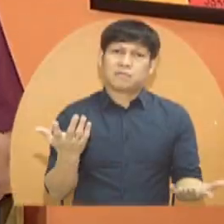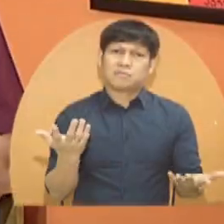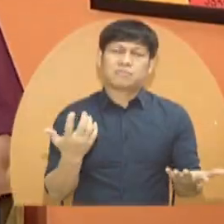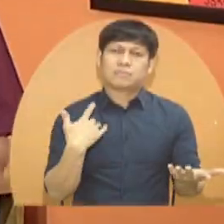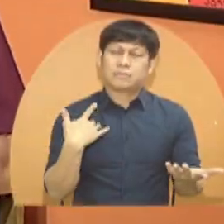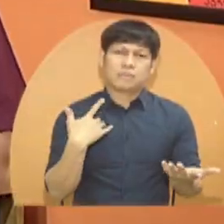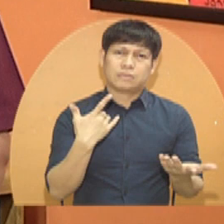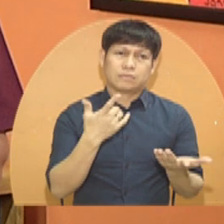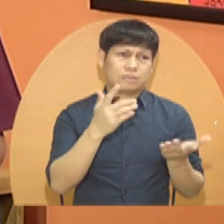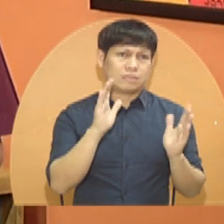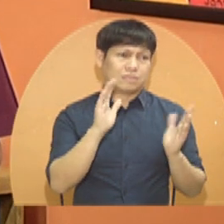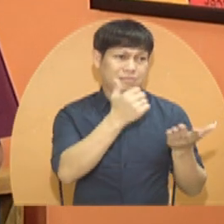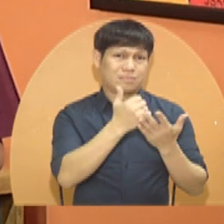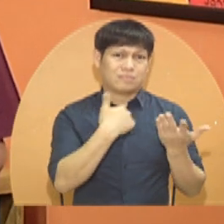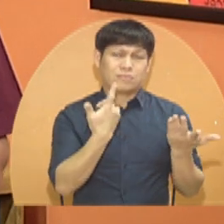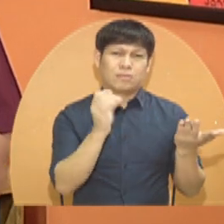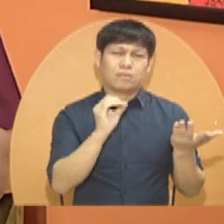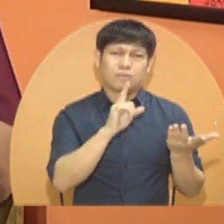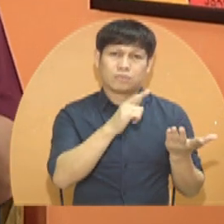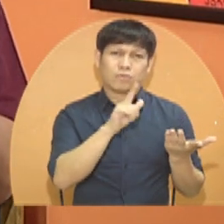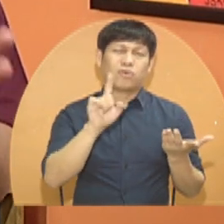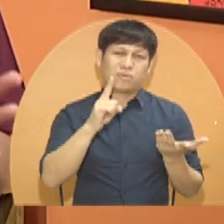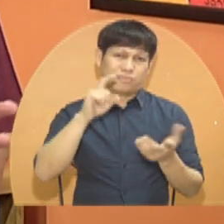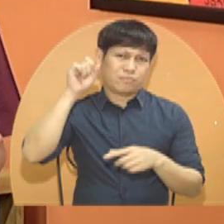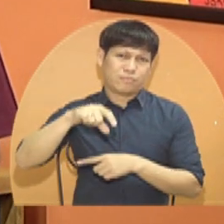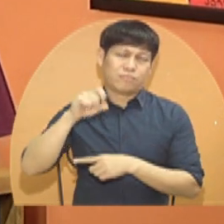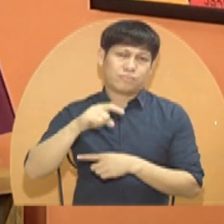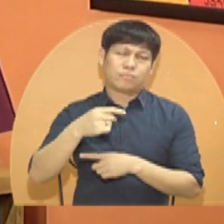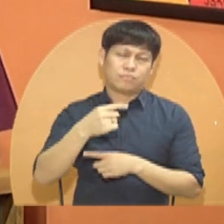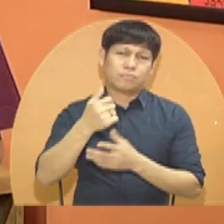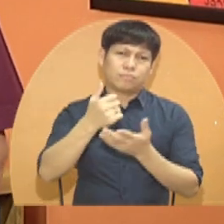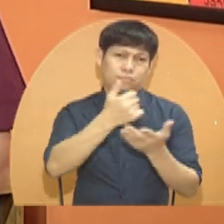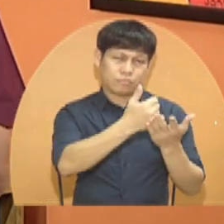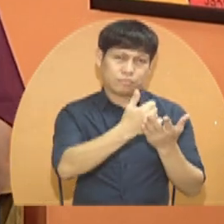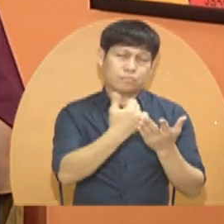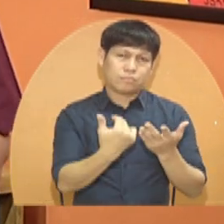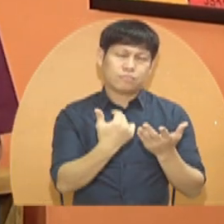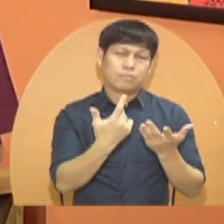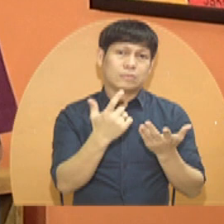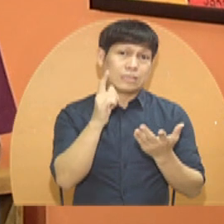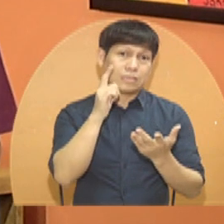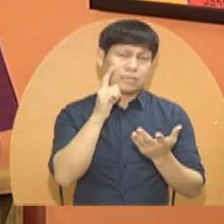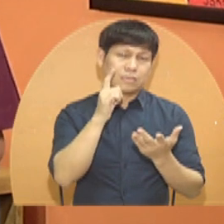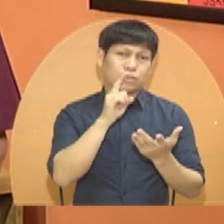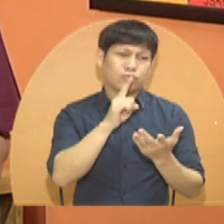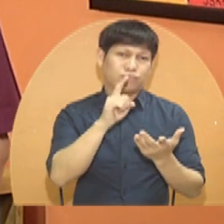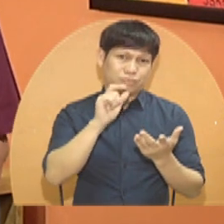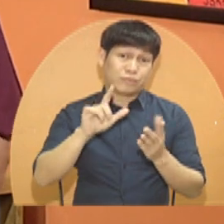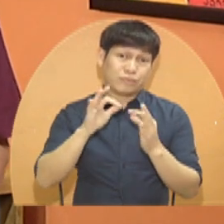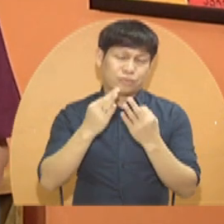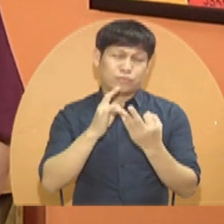Walang ibang inaasahan si Leilani Burcia kundi ang kanyang mga kapatid na lamang niya. Sobrang hirap ng dinaranas